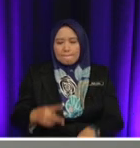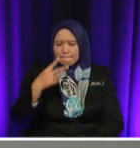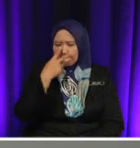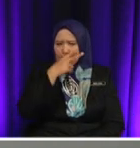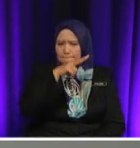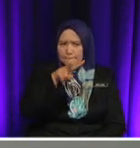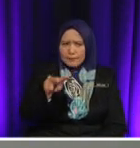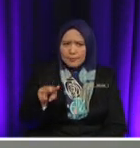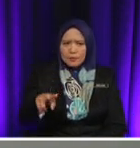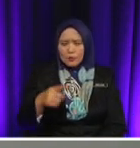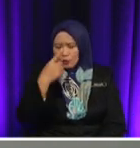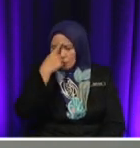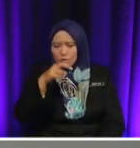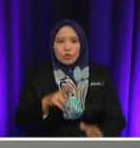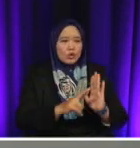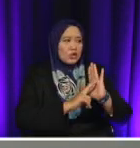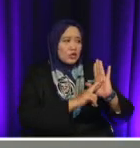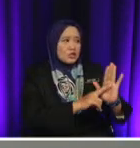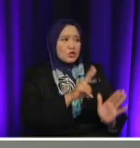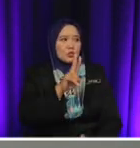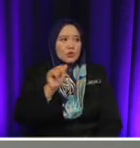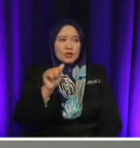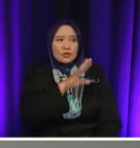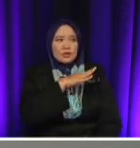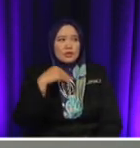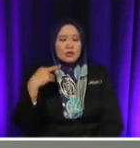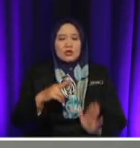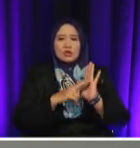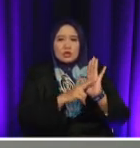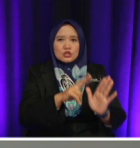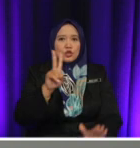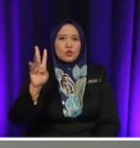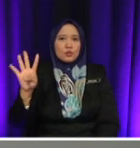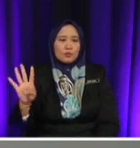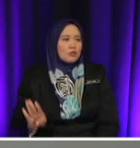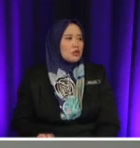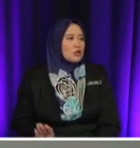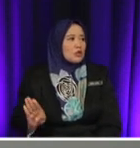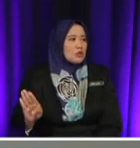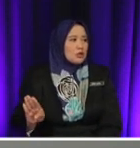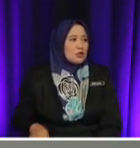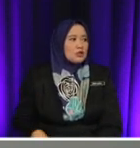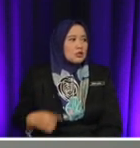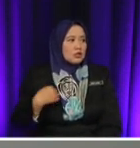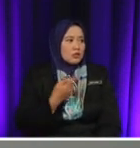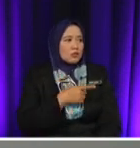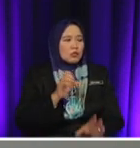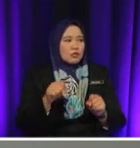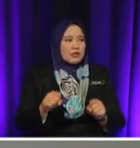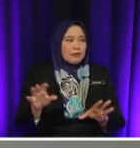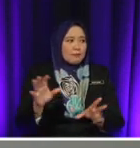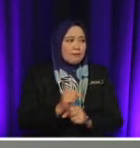permulaan ayat kita untuk menunjukkan pemerhatian okey contoh di sini adalah rajah 2B menghasilkan